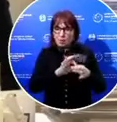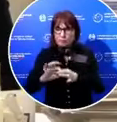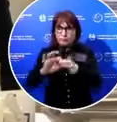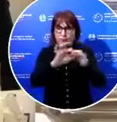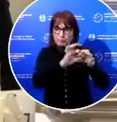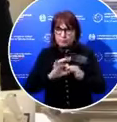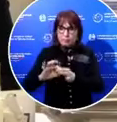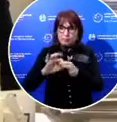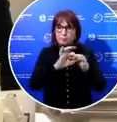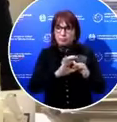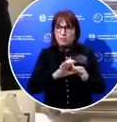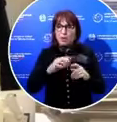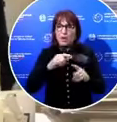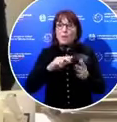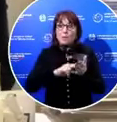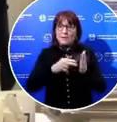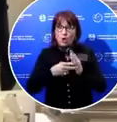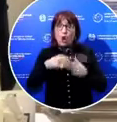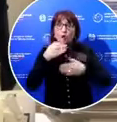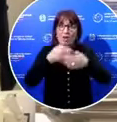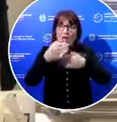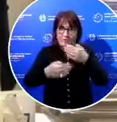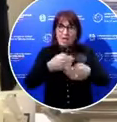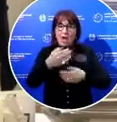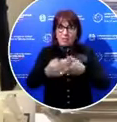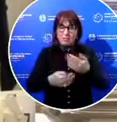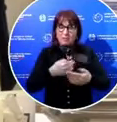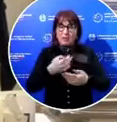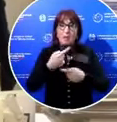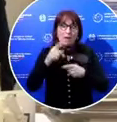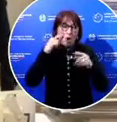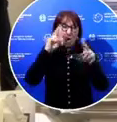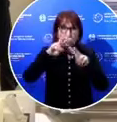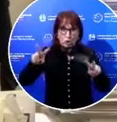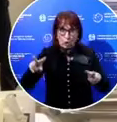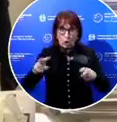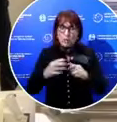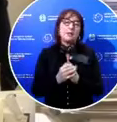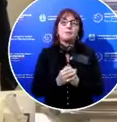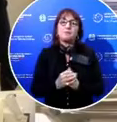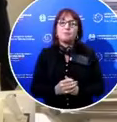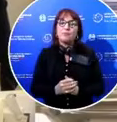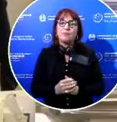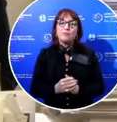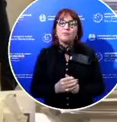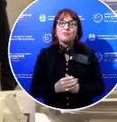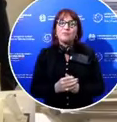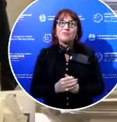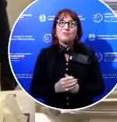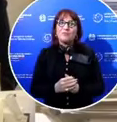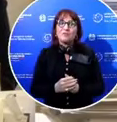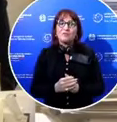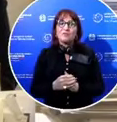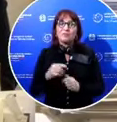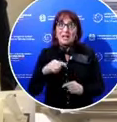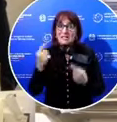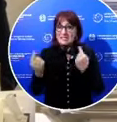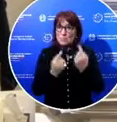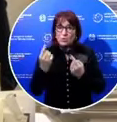aggiornamenti tecnologici realizzati per eludere i controlli. Trattandosi, come ho già detto, di un